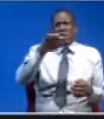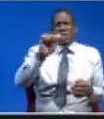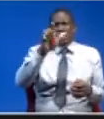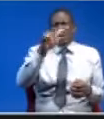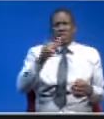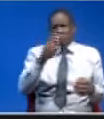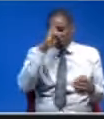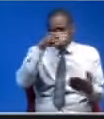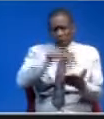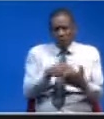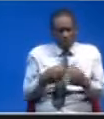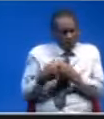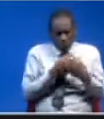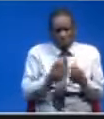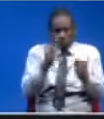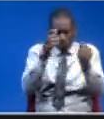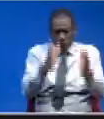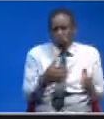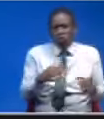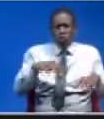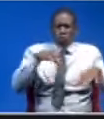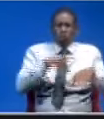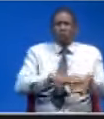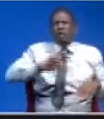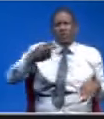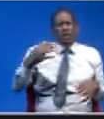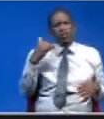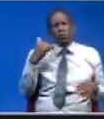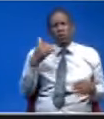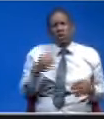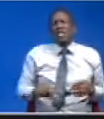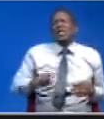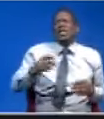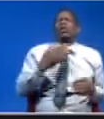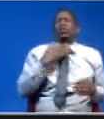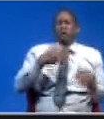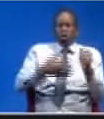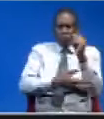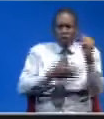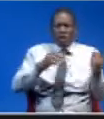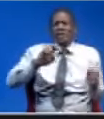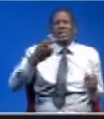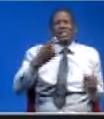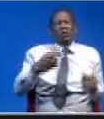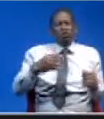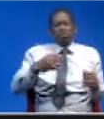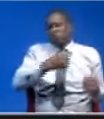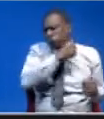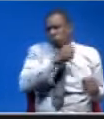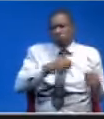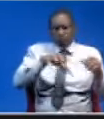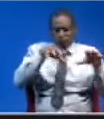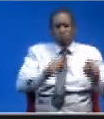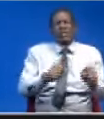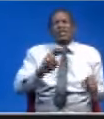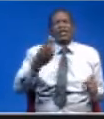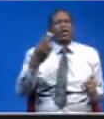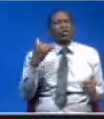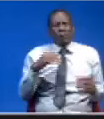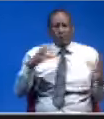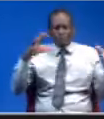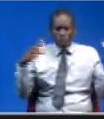Kangangana na mmoja yule alichukua simu yangu ya pili. Ya kwanza ilienda, sasa ya pili pia wanasema hii pia. Nikashika mmoja ndio